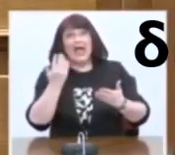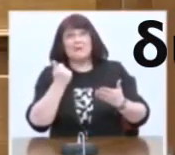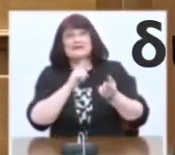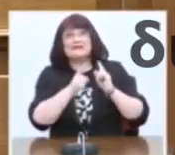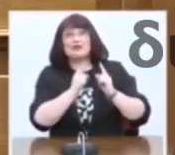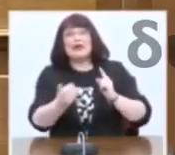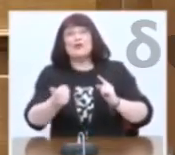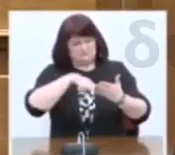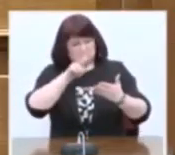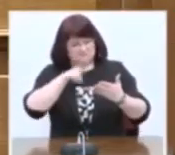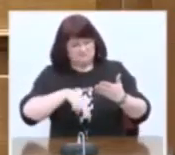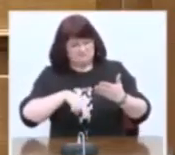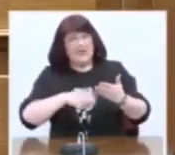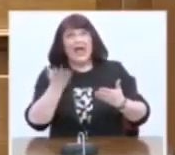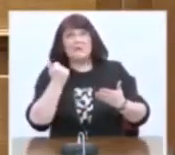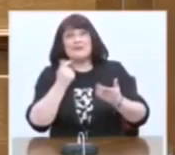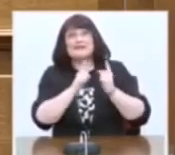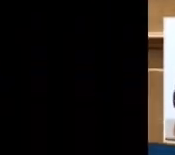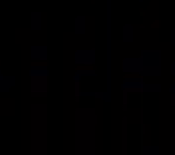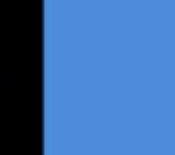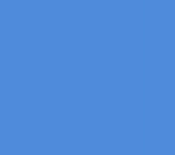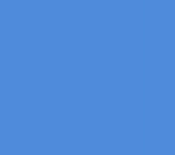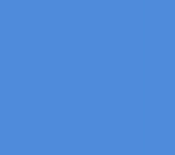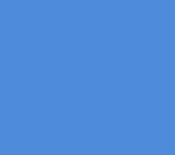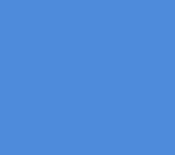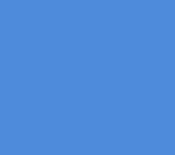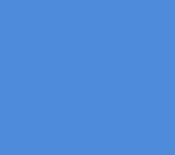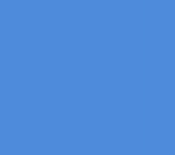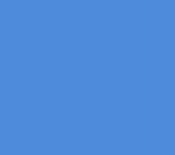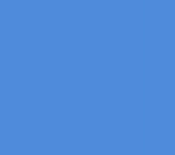Πολύ συνέστημα, πολύ συνέστημα.